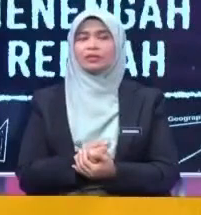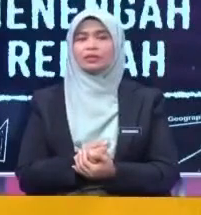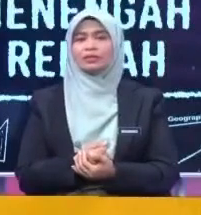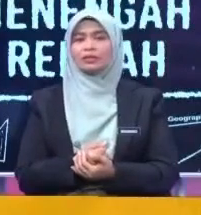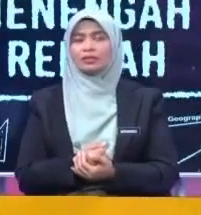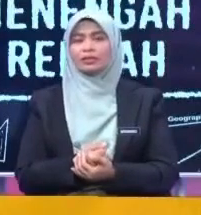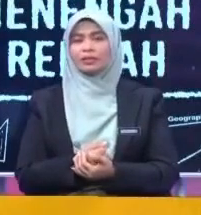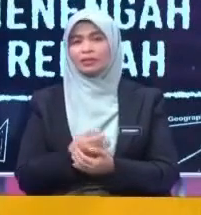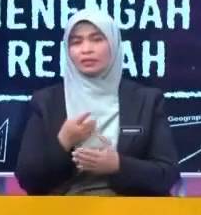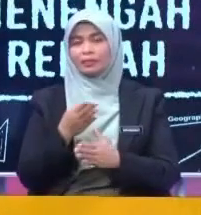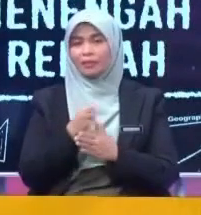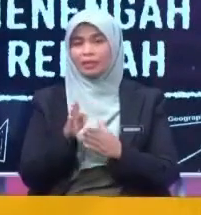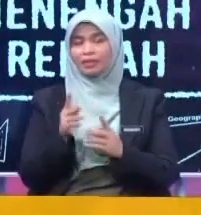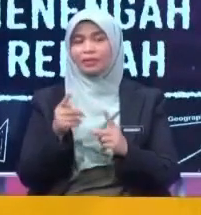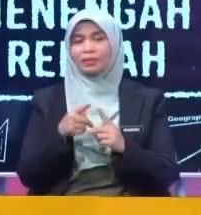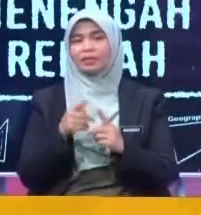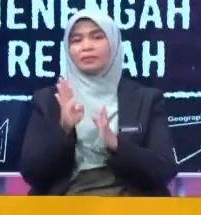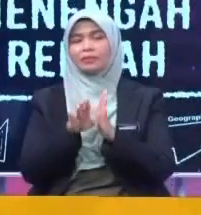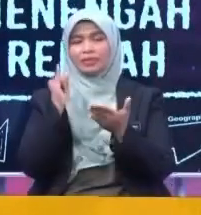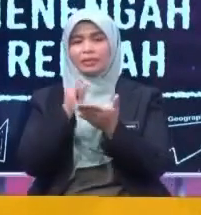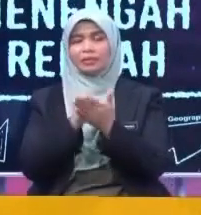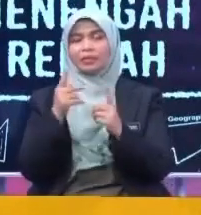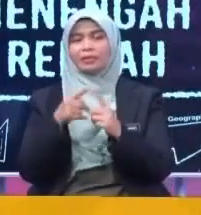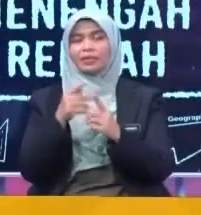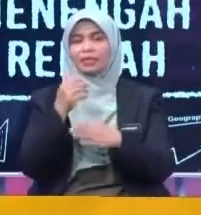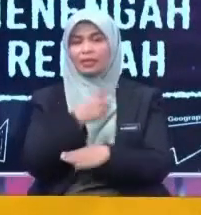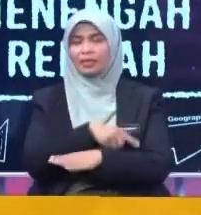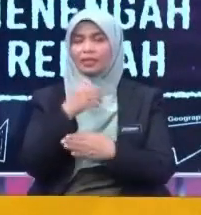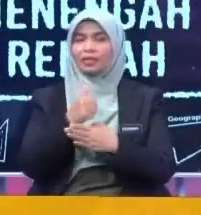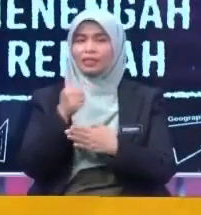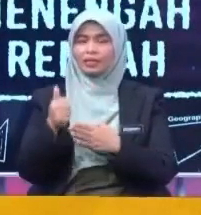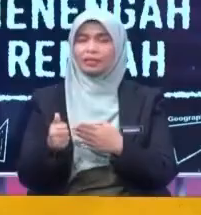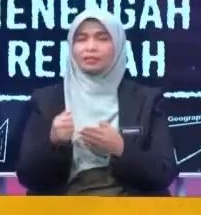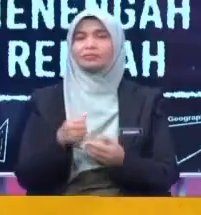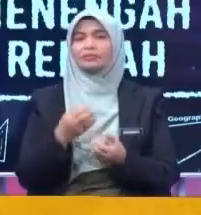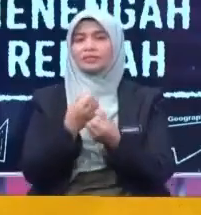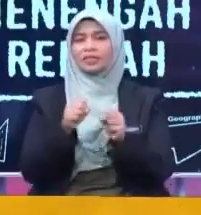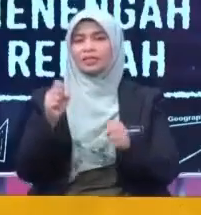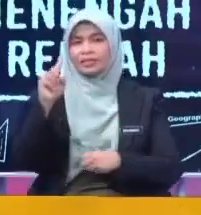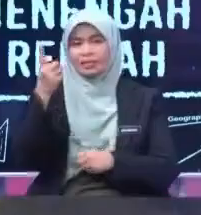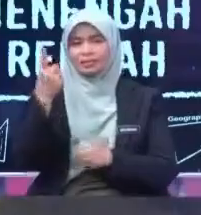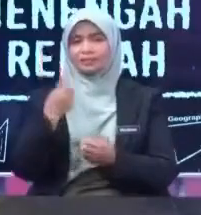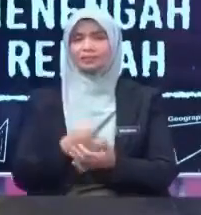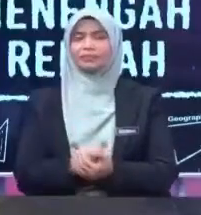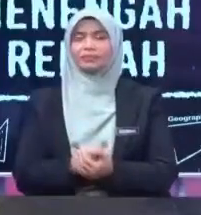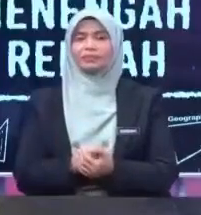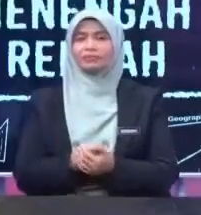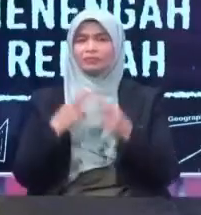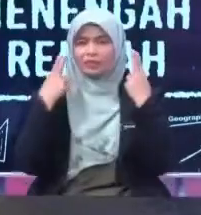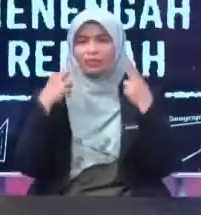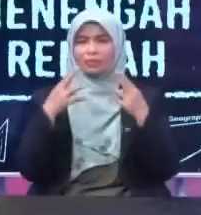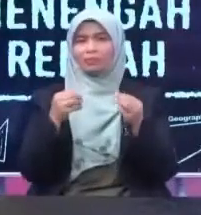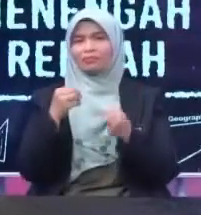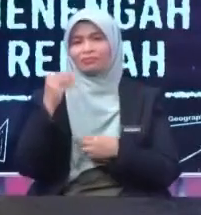untuk bahagian beriman kepada hari akhirat, saya rasa setakat itu saja dulu Aiman. Baik. Nanti kita akan sambung lagi. Okey, baik Ustazah. Kita nak tahu juga